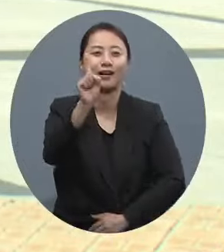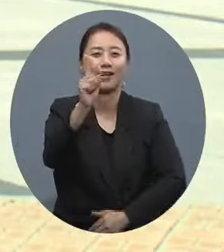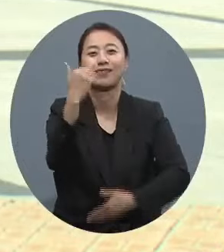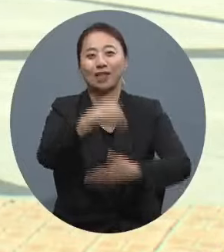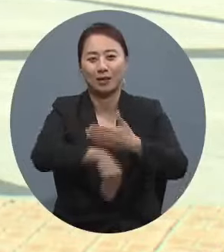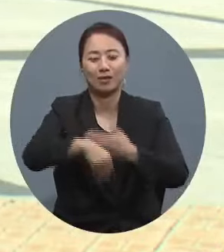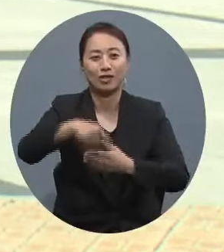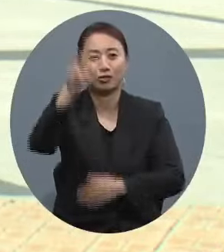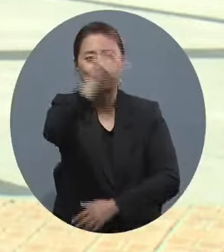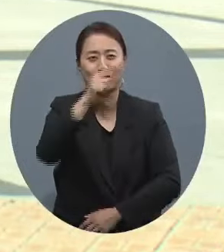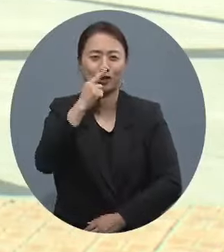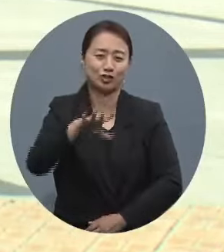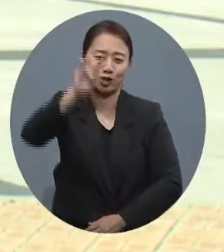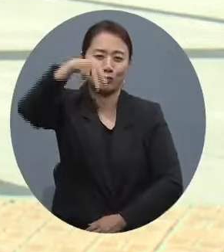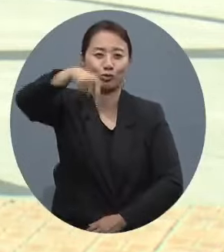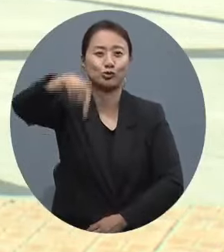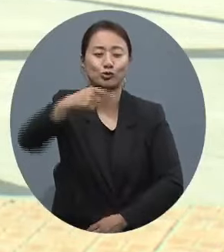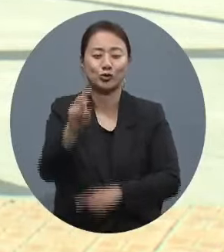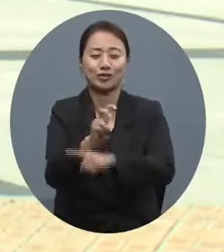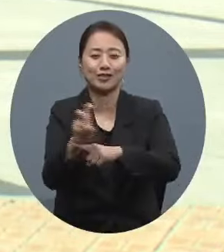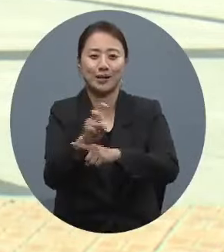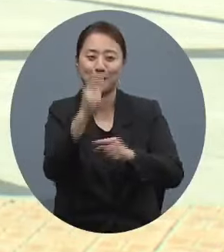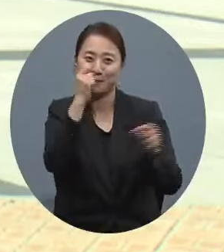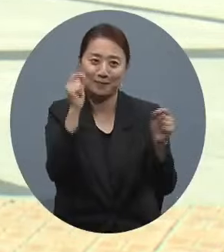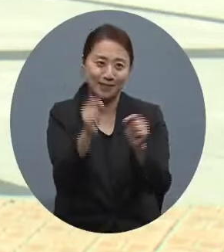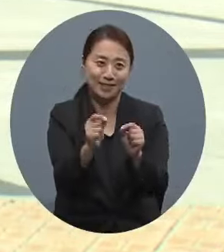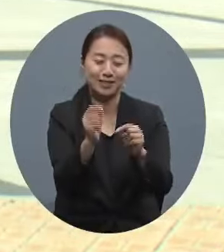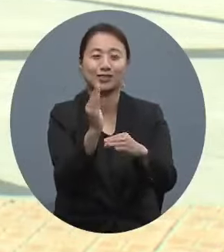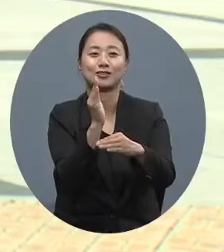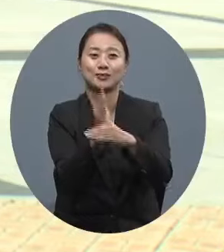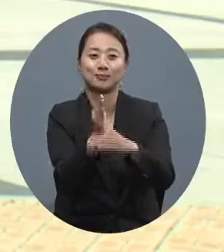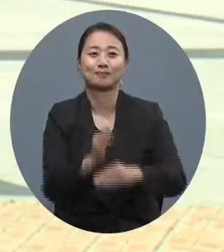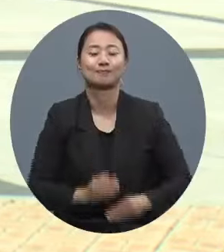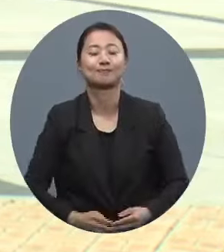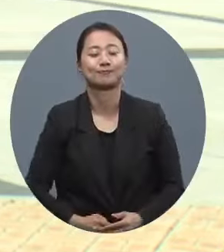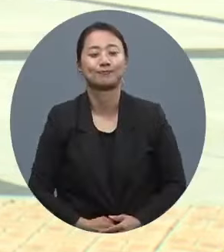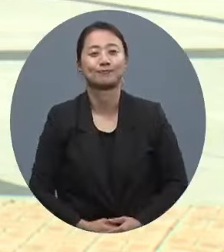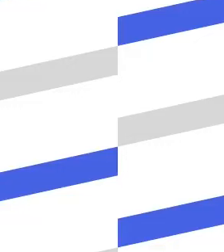수소 트램 시대가 가까워지고 있습니다 MBC 뉴스